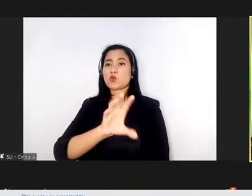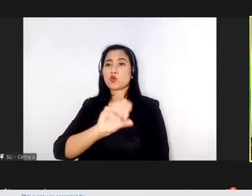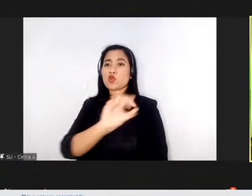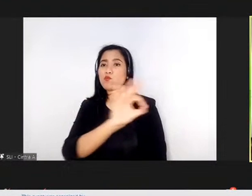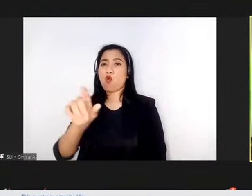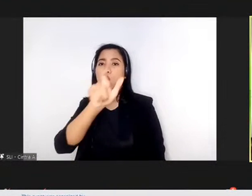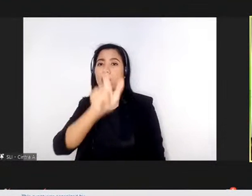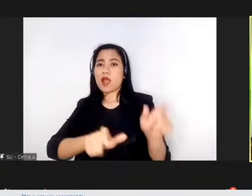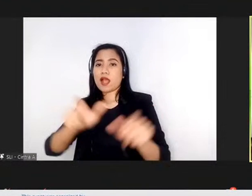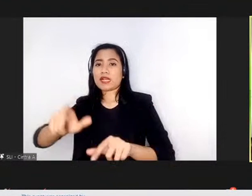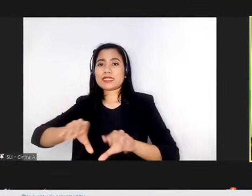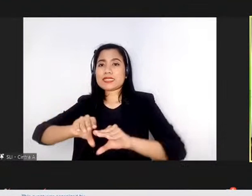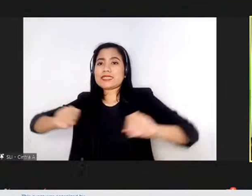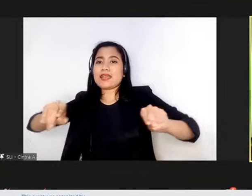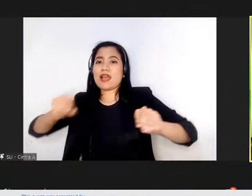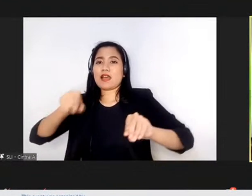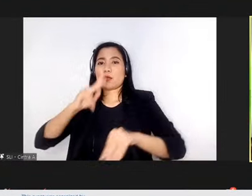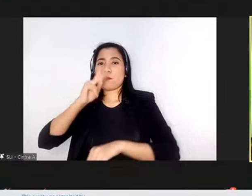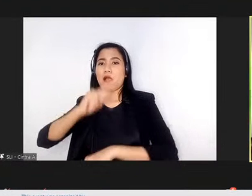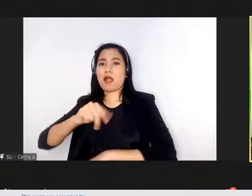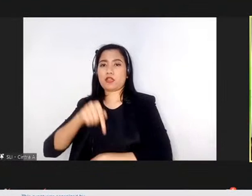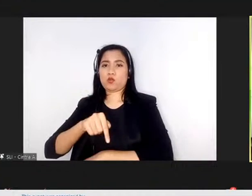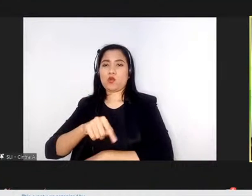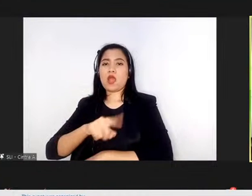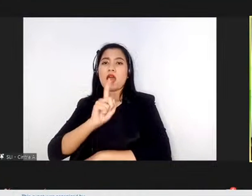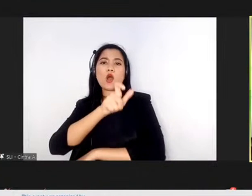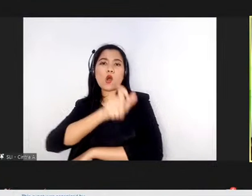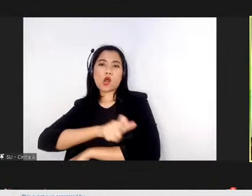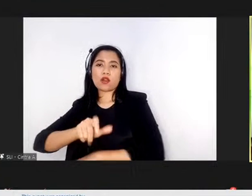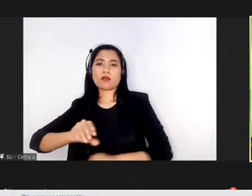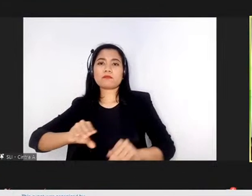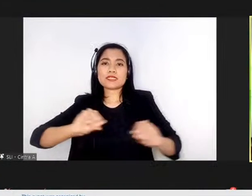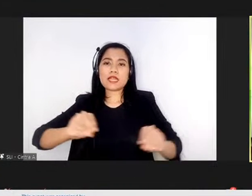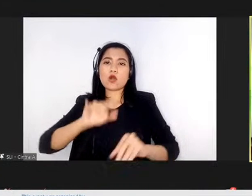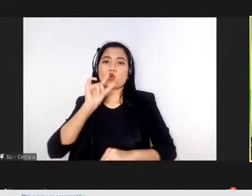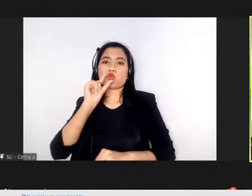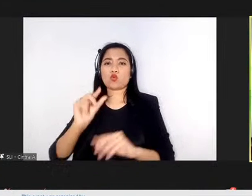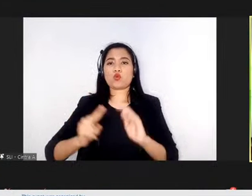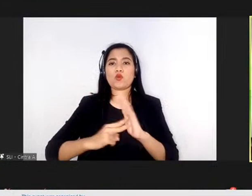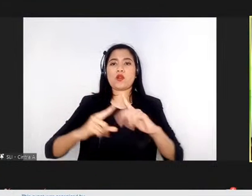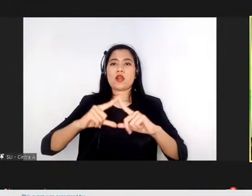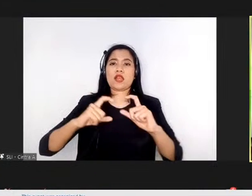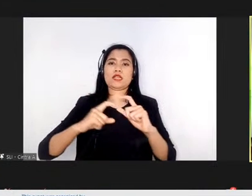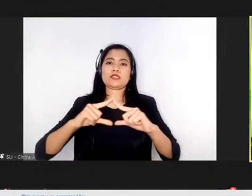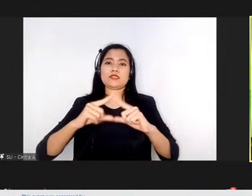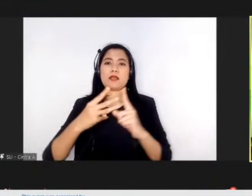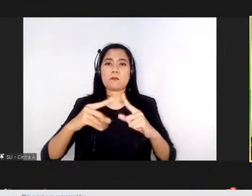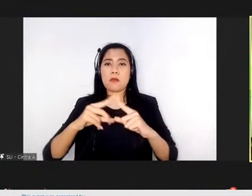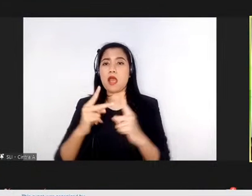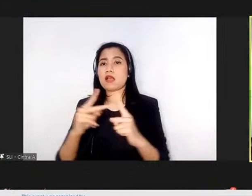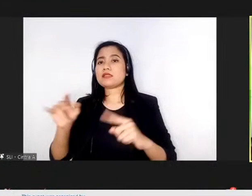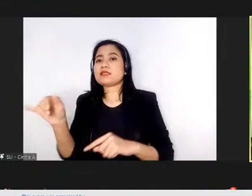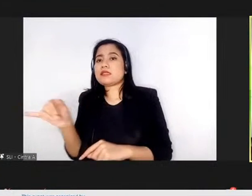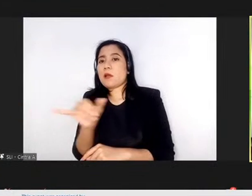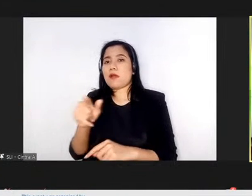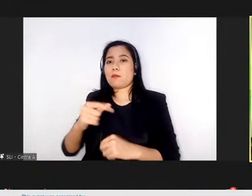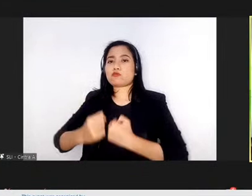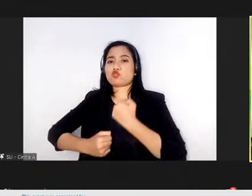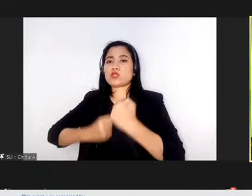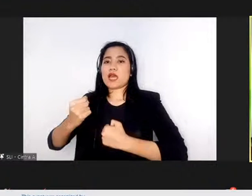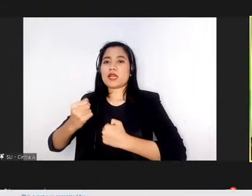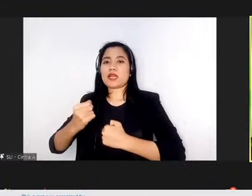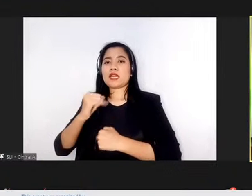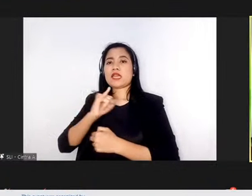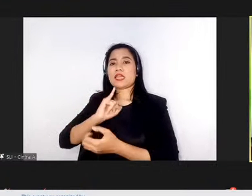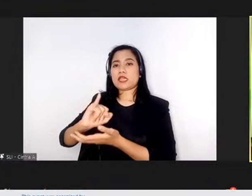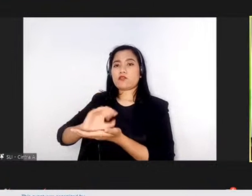tidak banyak yang bekerja untuk nasabah maupun ee perusahaan-perusahaan investasi mereka juga bekerja di tengah masyarakat yang terdampak oleh